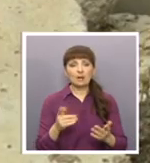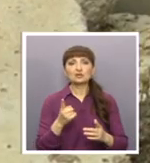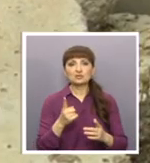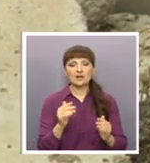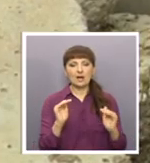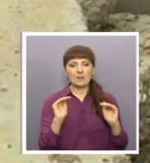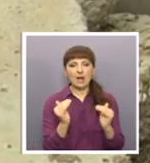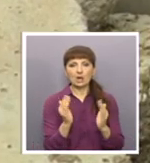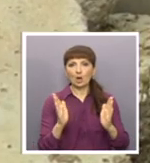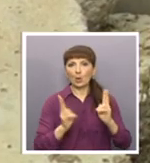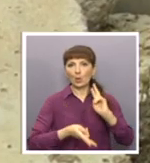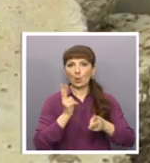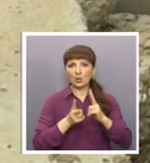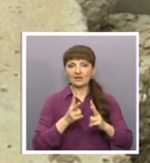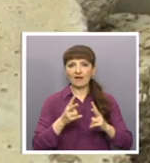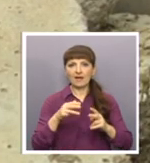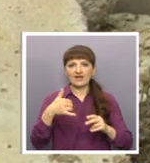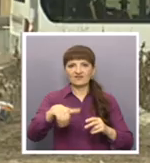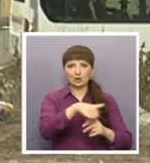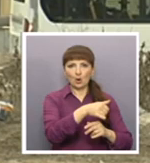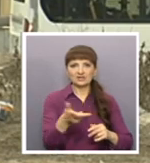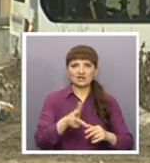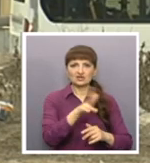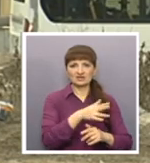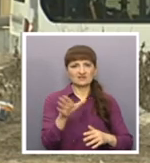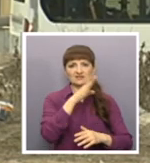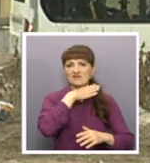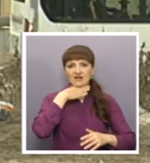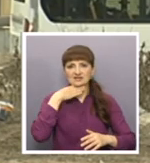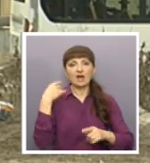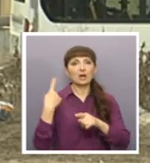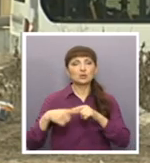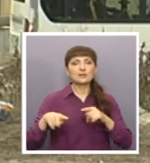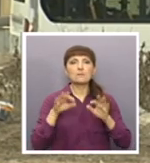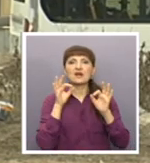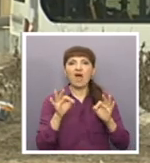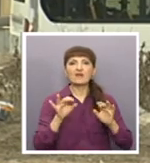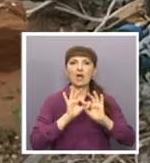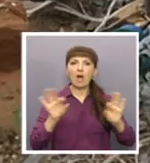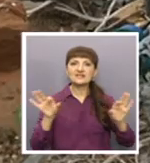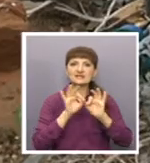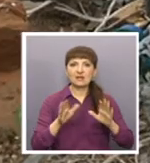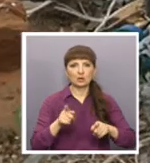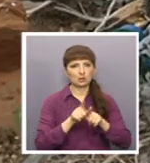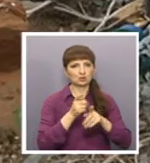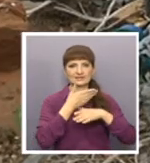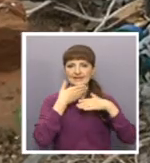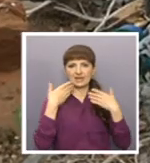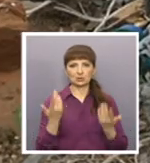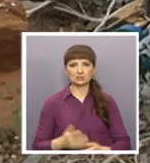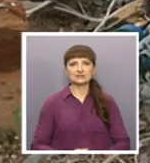небольших кухнях по 3-4 ведра для разного вида отходов, а с другой – отсутствием грамотной пропаганды со стороны местных управляющих органов и